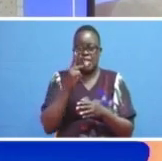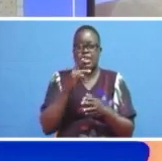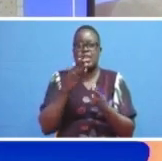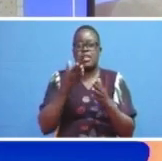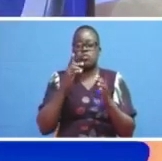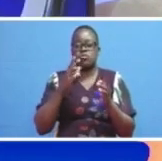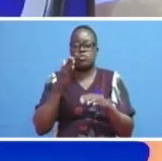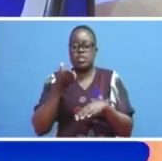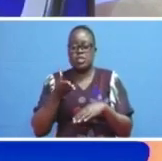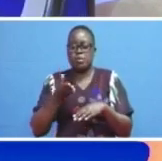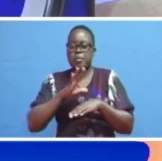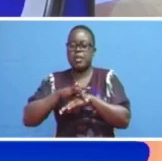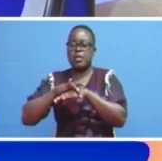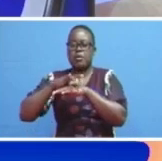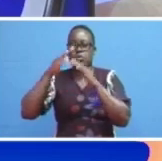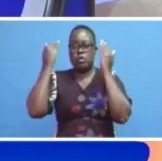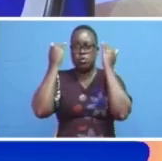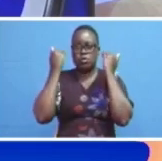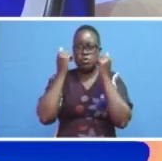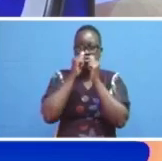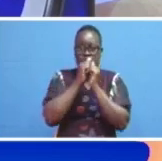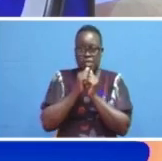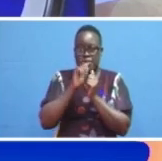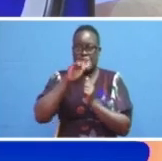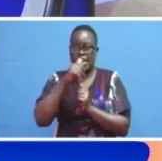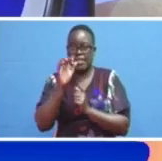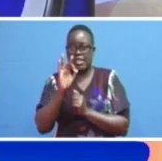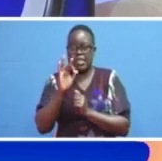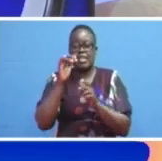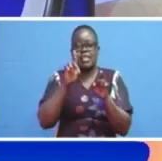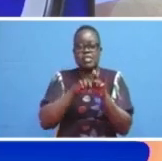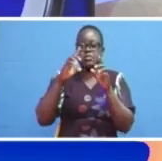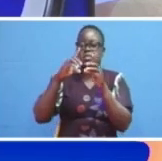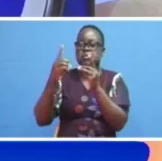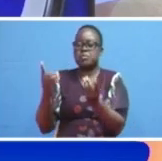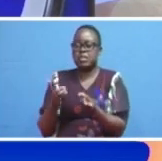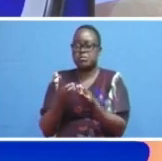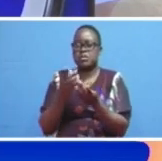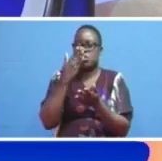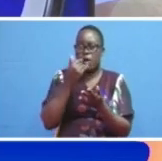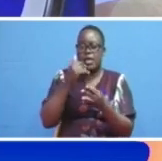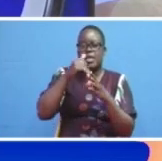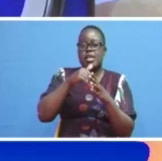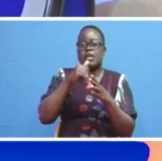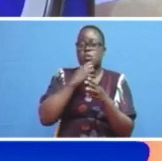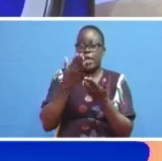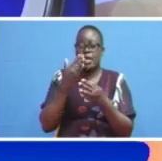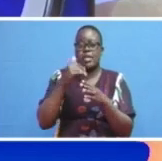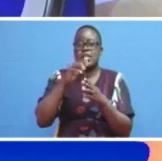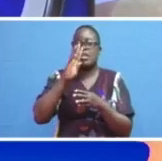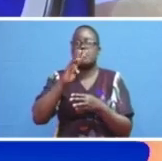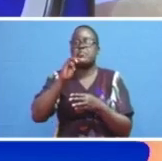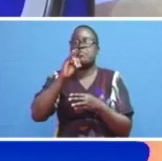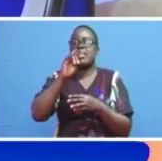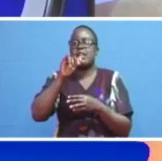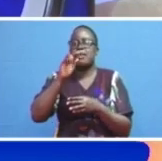kotini mudhanyani wa umundi ena angi atatuundi ni wanzama ya muvia uu na indi madha kwa kotini wa milimani mudhanyani wa umundi kusongi ya makuli